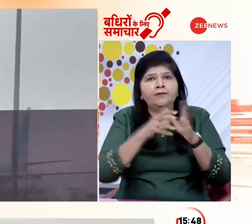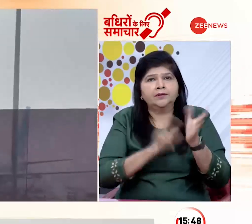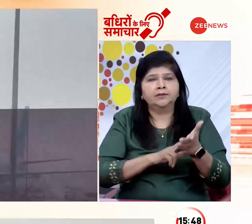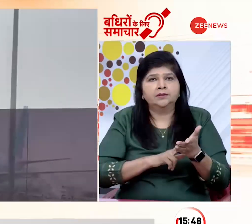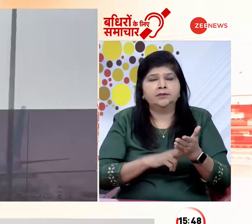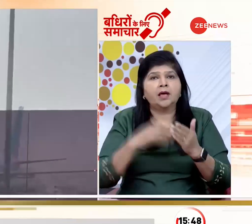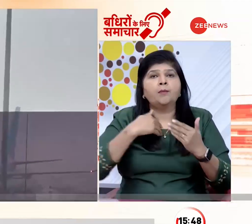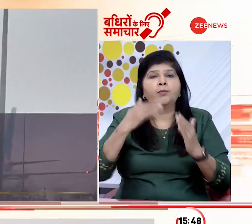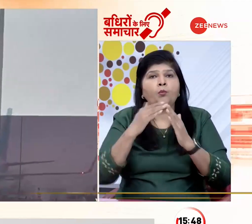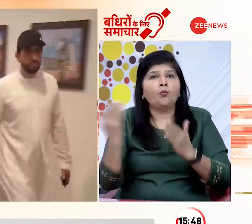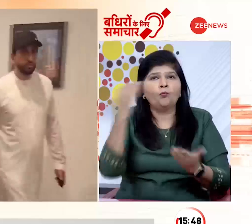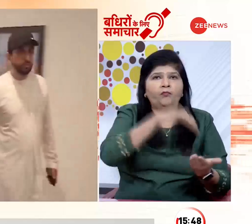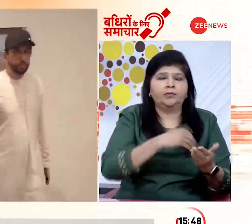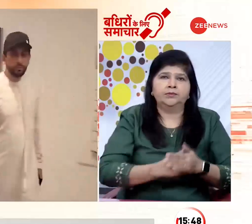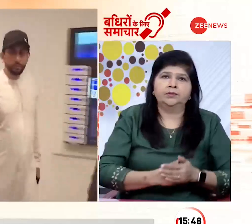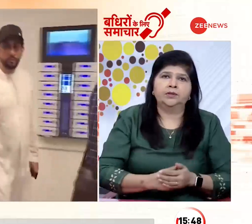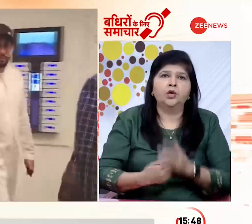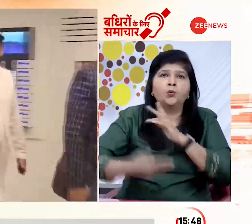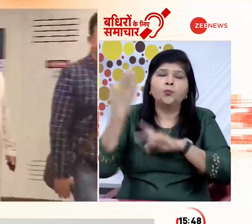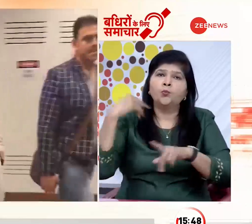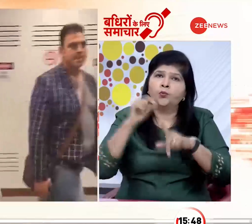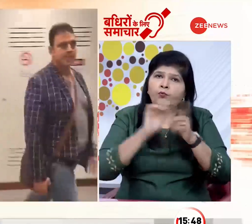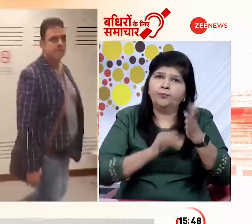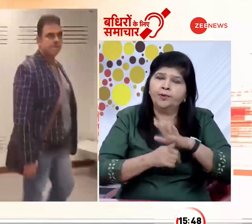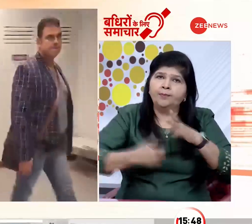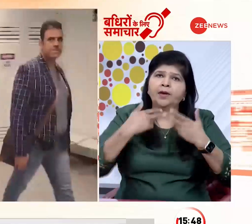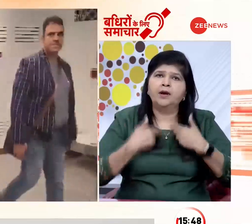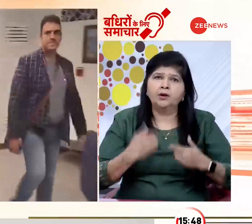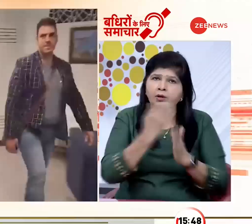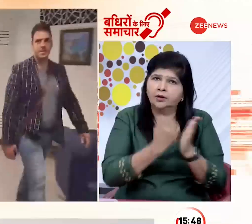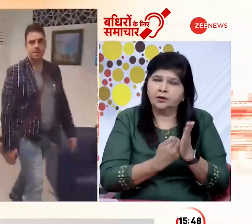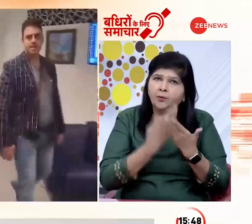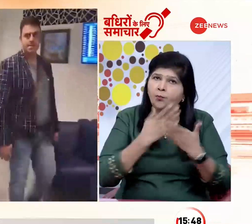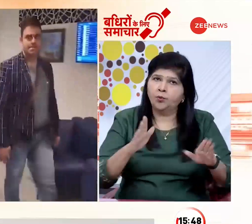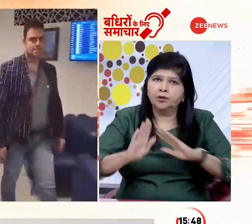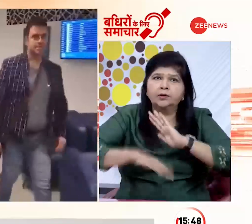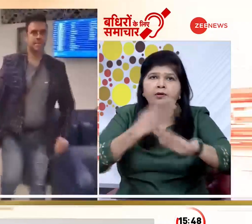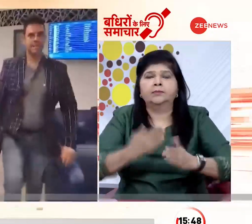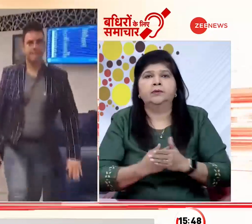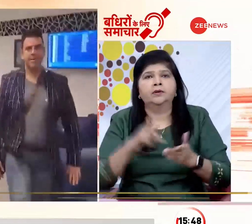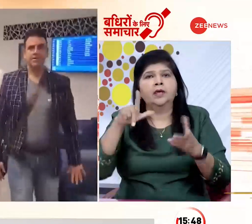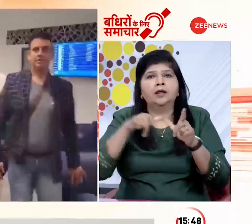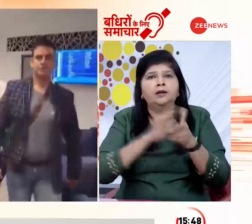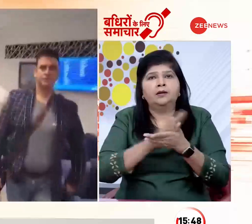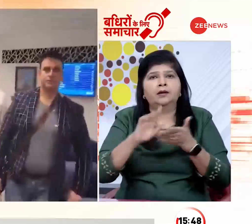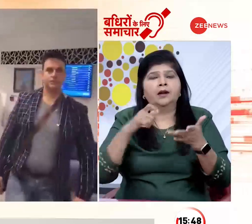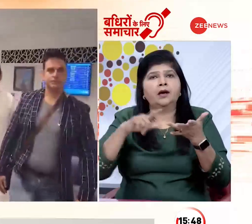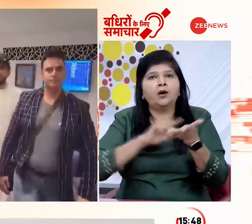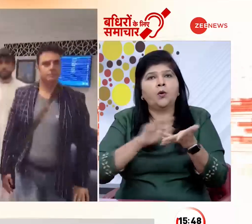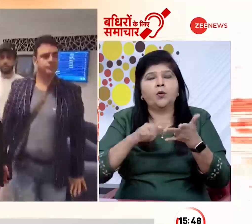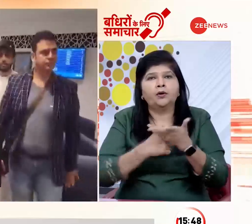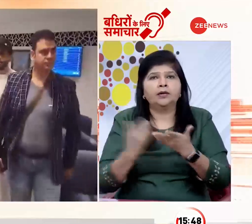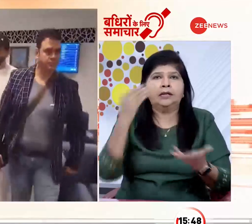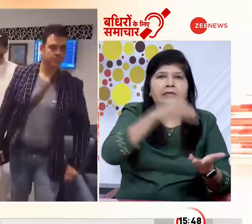की वतन वापसी हुई है। पूर्व पीएम कानूनी कार्रवाई पूरी करने के बाद लाहौर के लिए रवाना